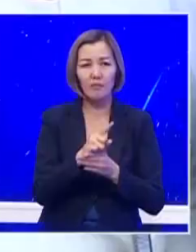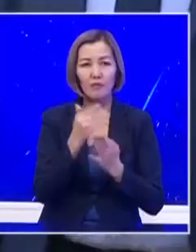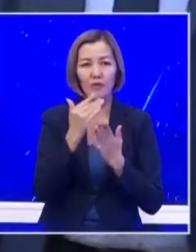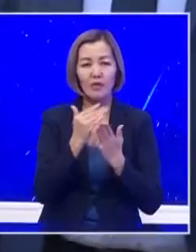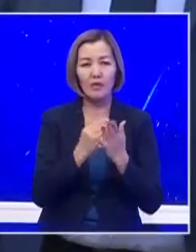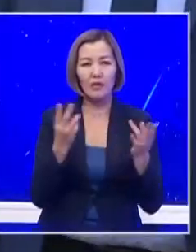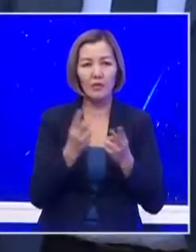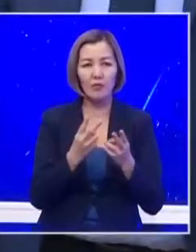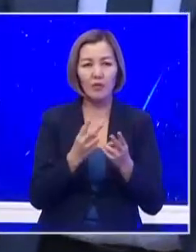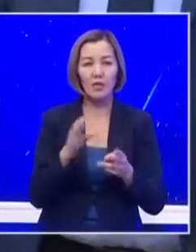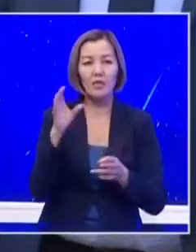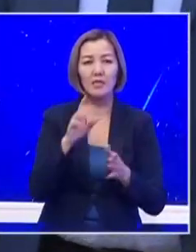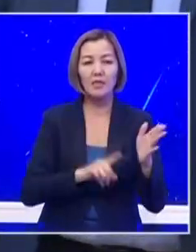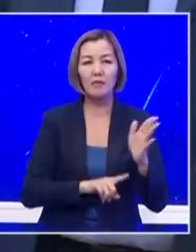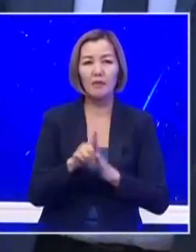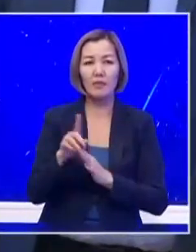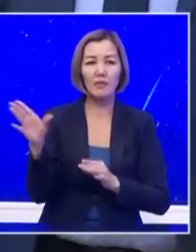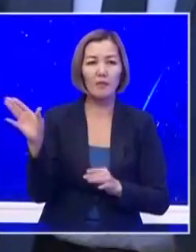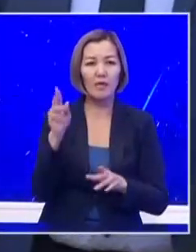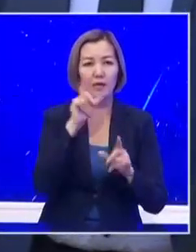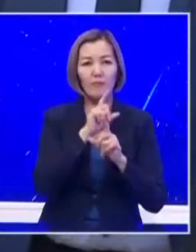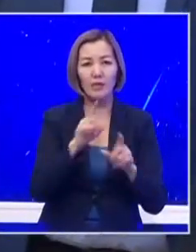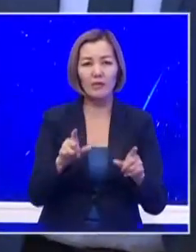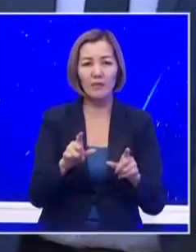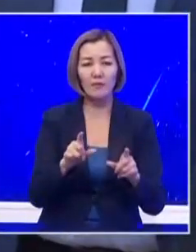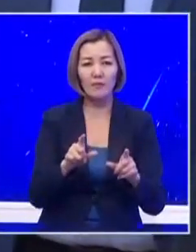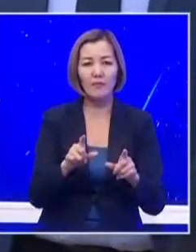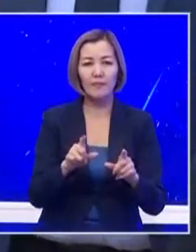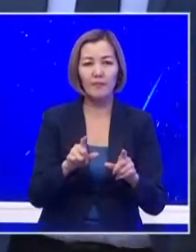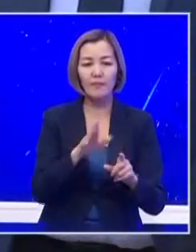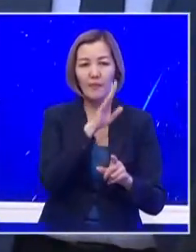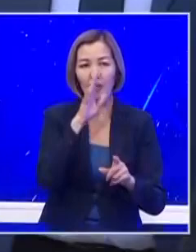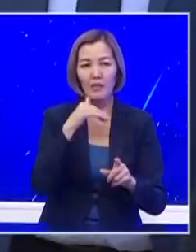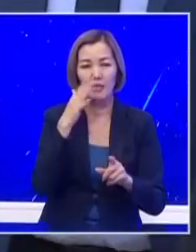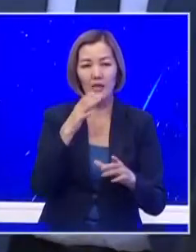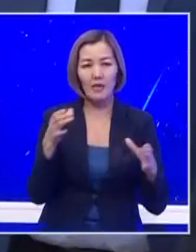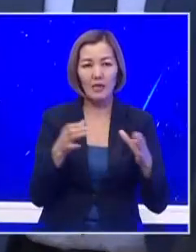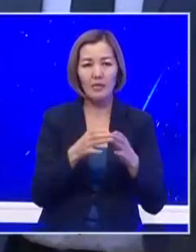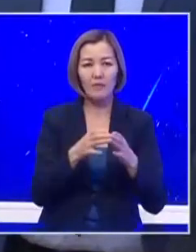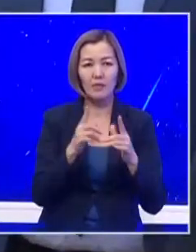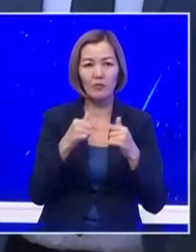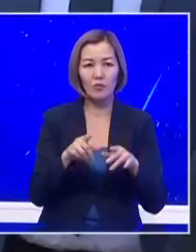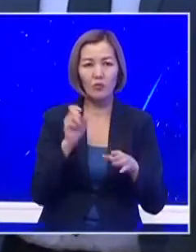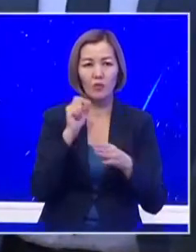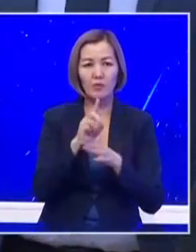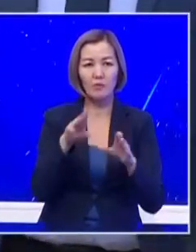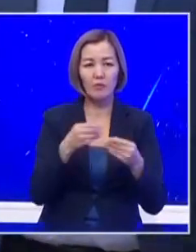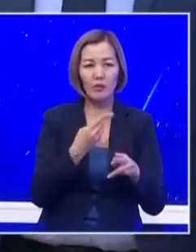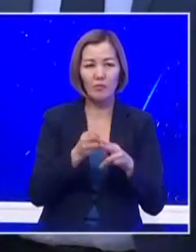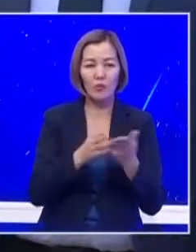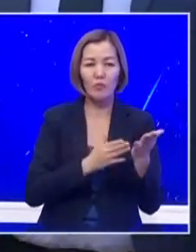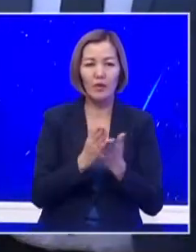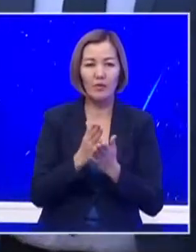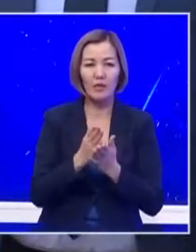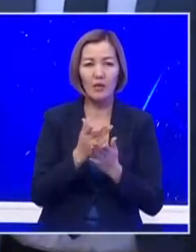ма? Қыркүйек айынан бастап бүкіл мектептерде ата-аналар академиясын құру туралы тапсырма бердім. Бұл бағытта қазір